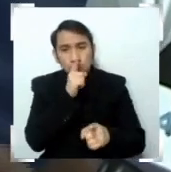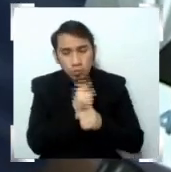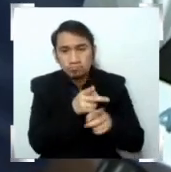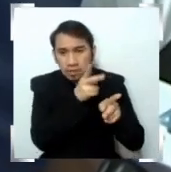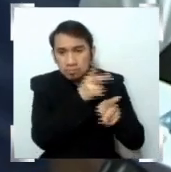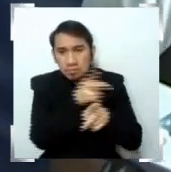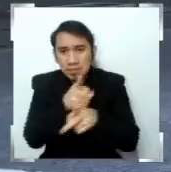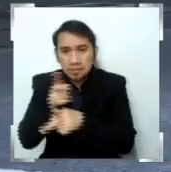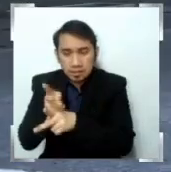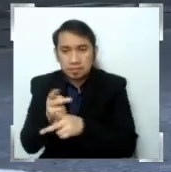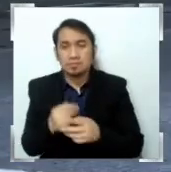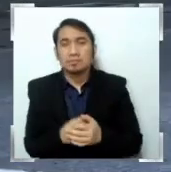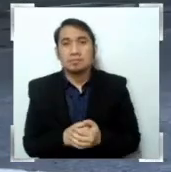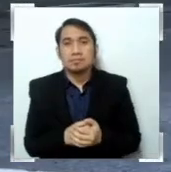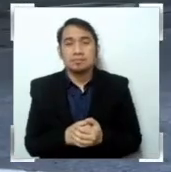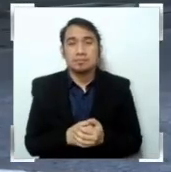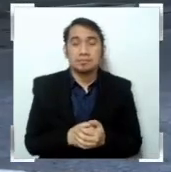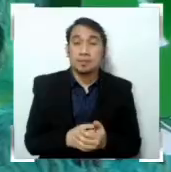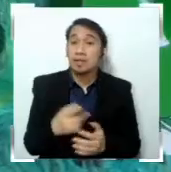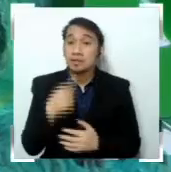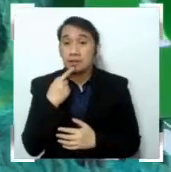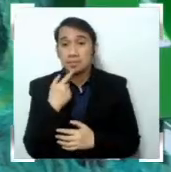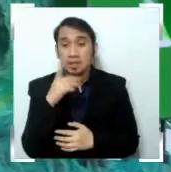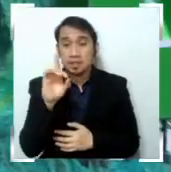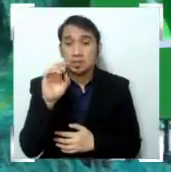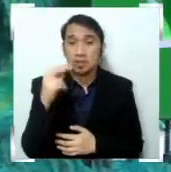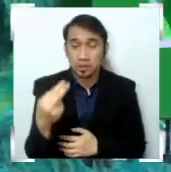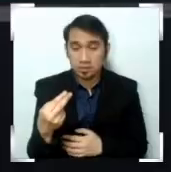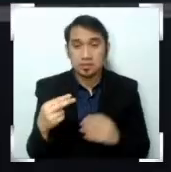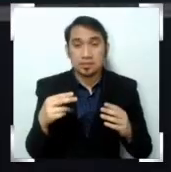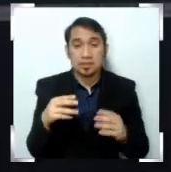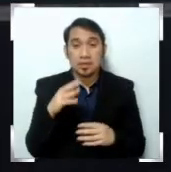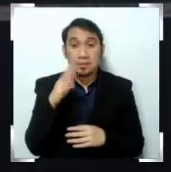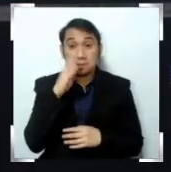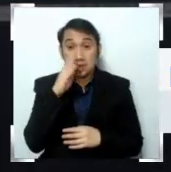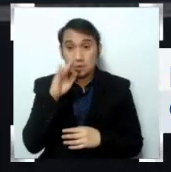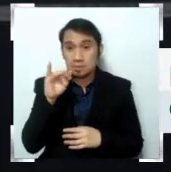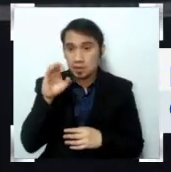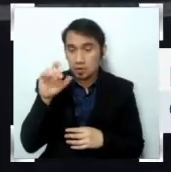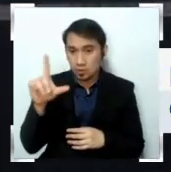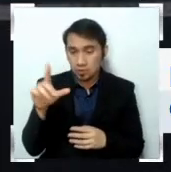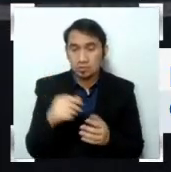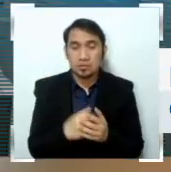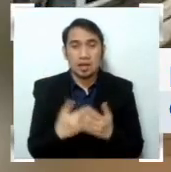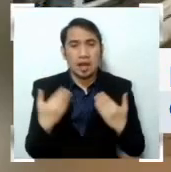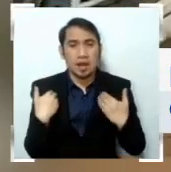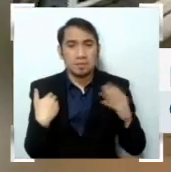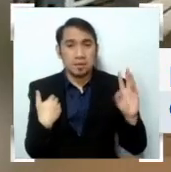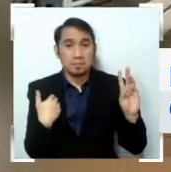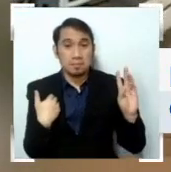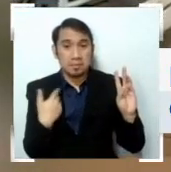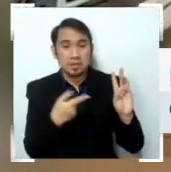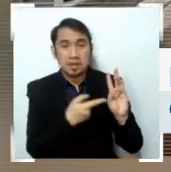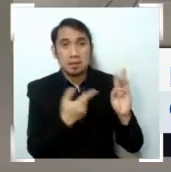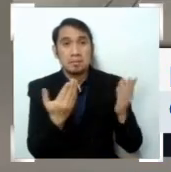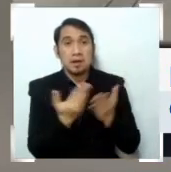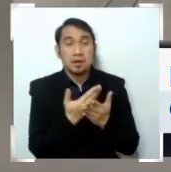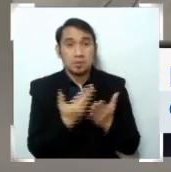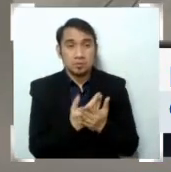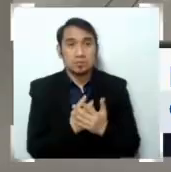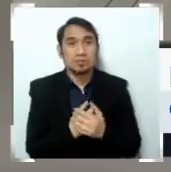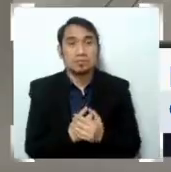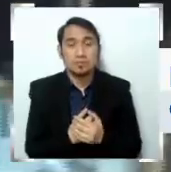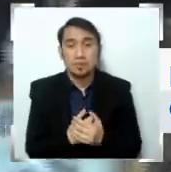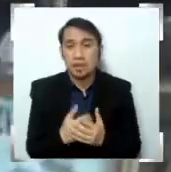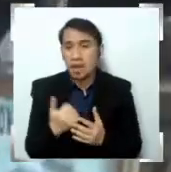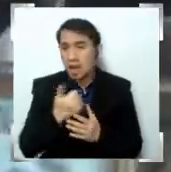marang nanapayong. Ayon sa DOH Bicol, as of June 22, 6 ang bagong kaso sa bayan. Iba naman ang sitwasyon sa ilang probinsya